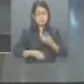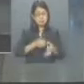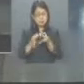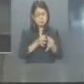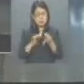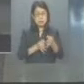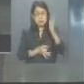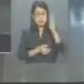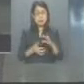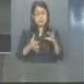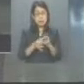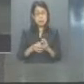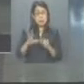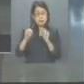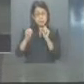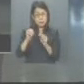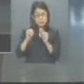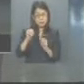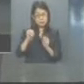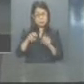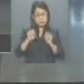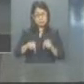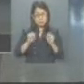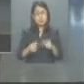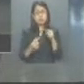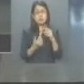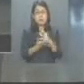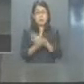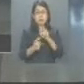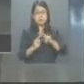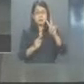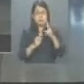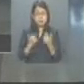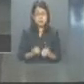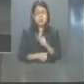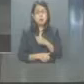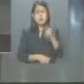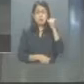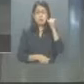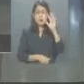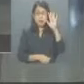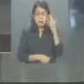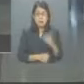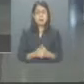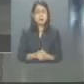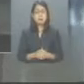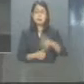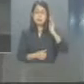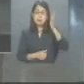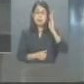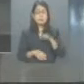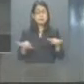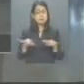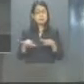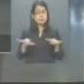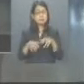ในวาระที่2นะครับในวันนี้นั้นถือว่าเป็นวันที่5แล้วนะครับบรรยากาศยังคงเป็นไปด้วยความราบรื่นผู้ที่อ